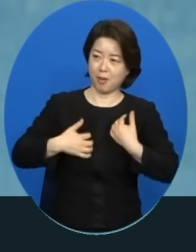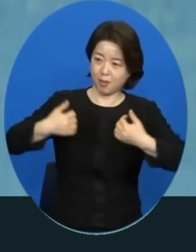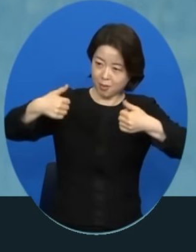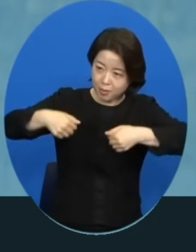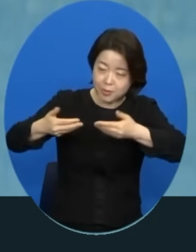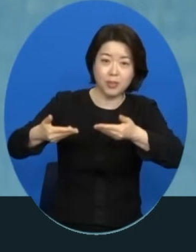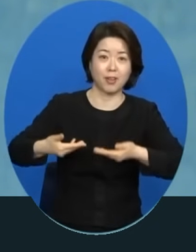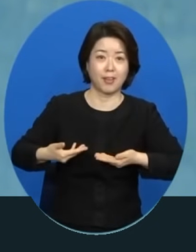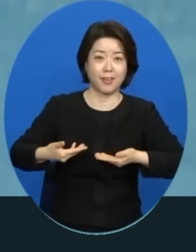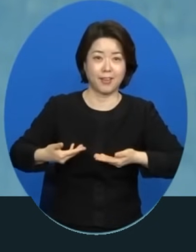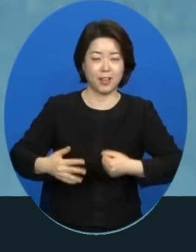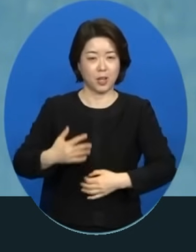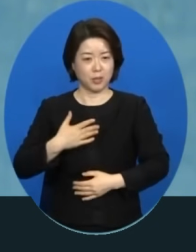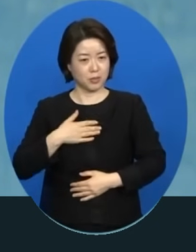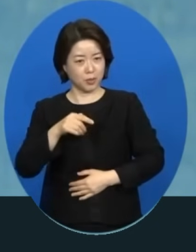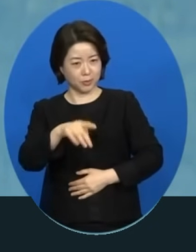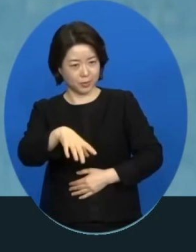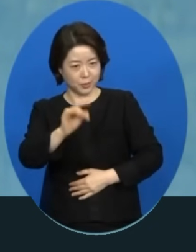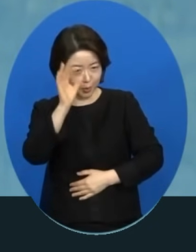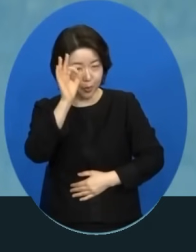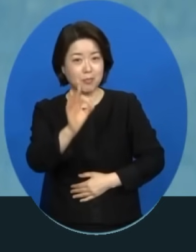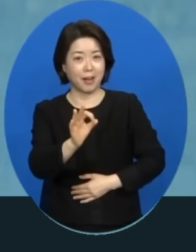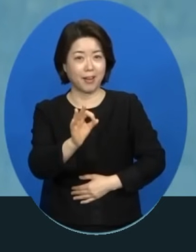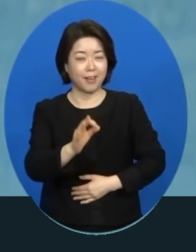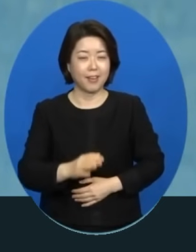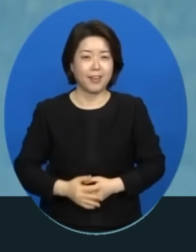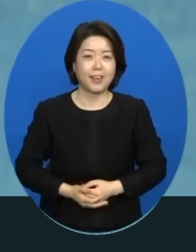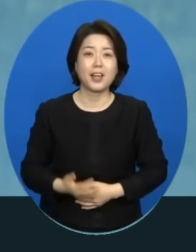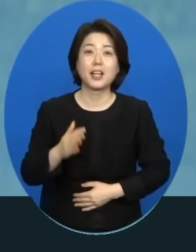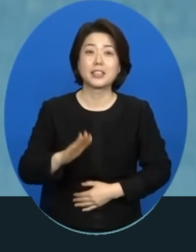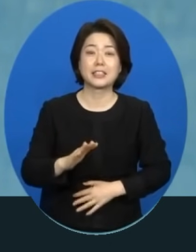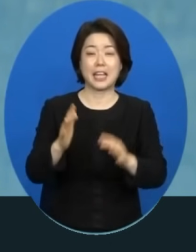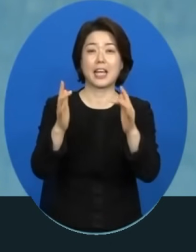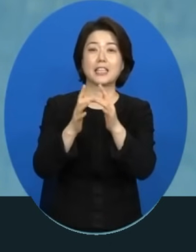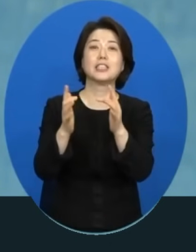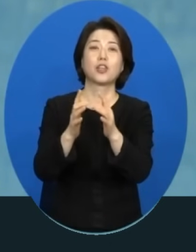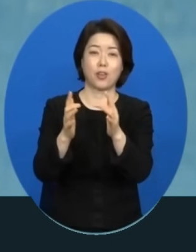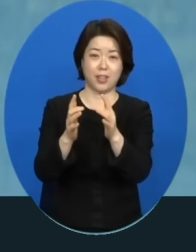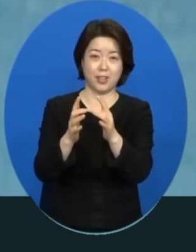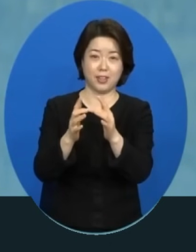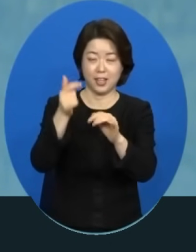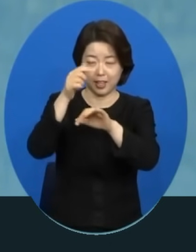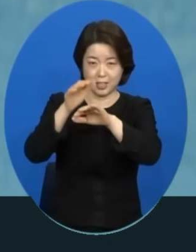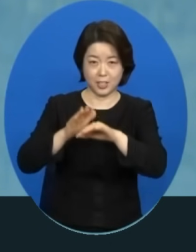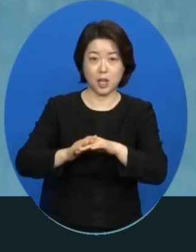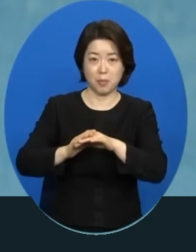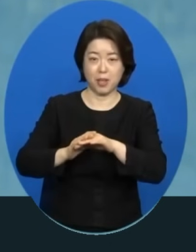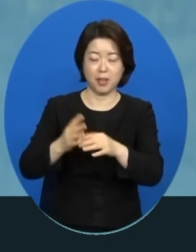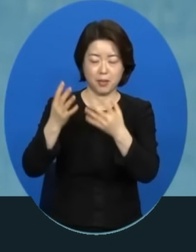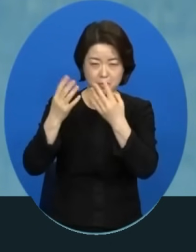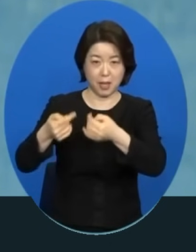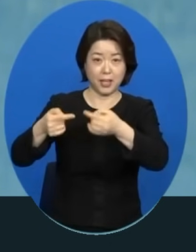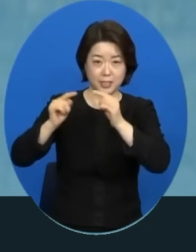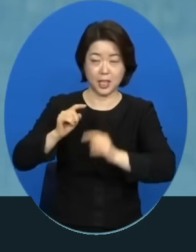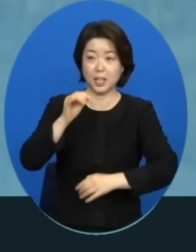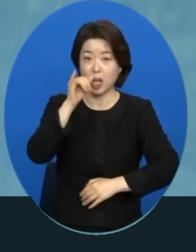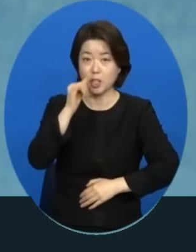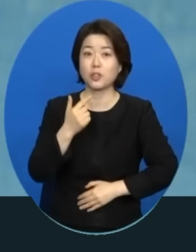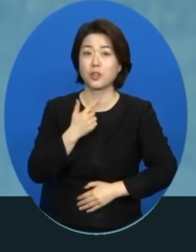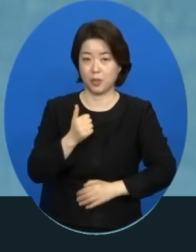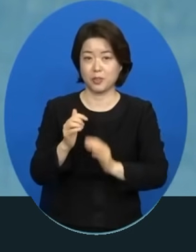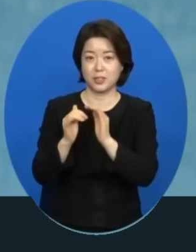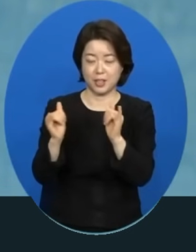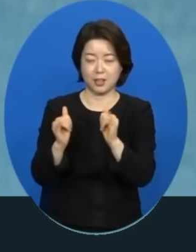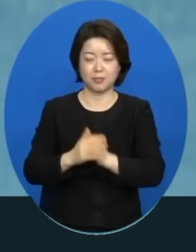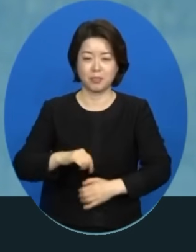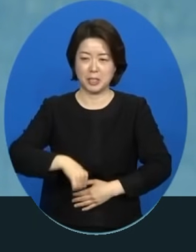하시는데 저는 이제 처음 뵙는 분이었어요. 근데 온라인으로 주로 예배를 드리시던 분이셨습니다. 그러면서